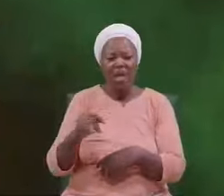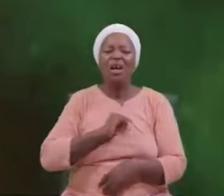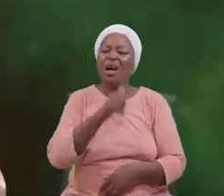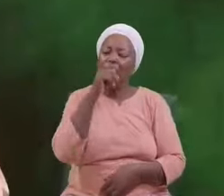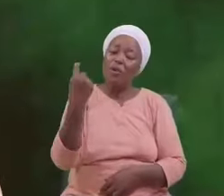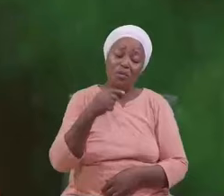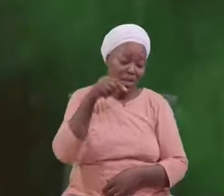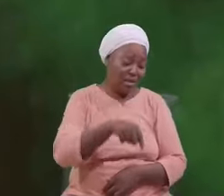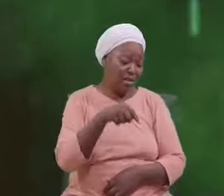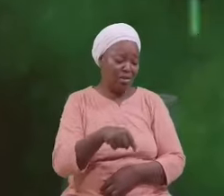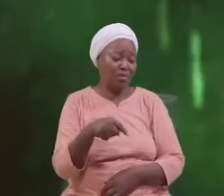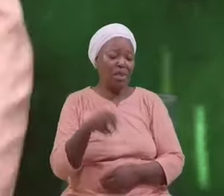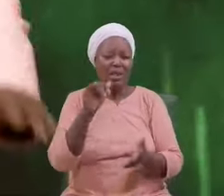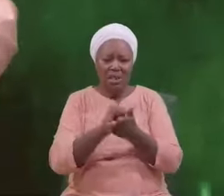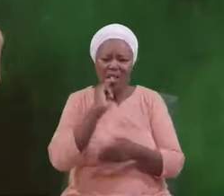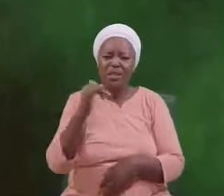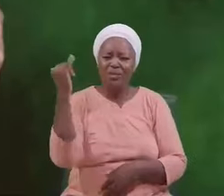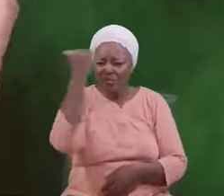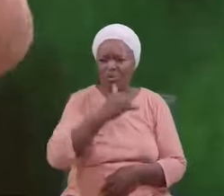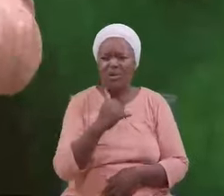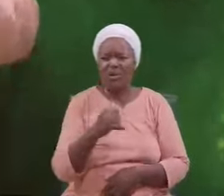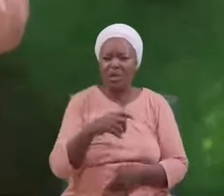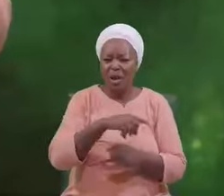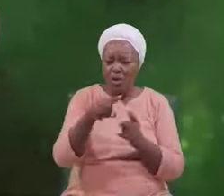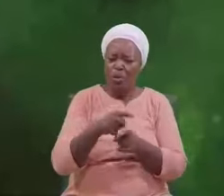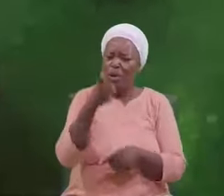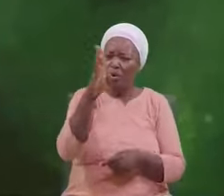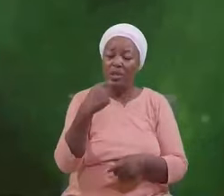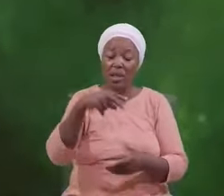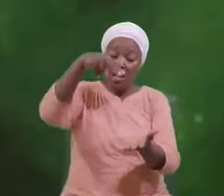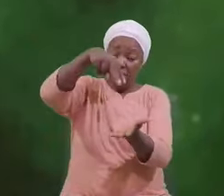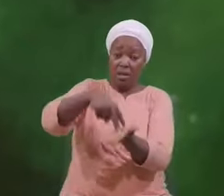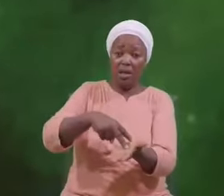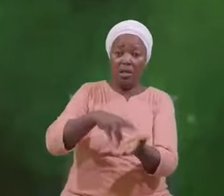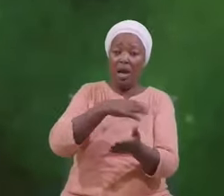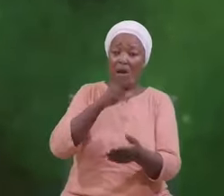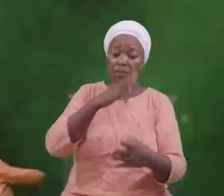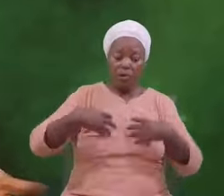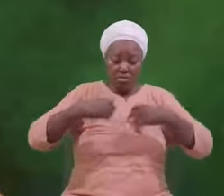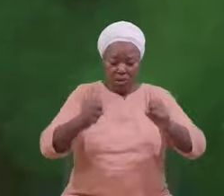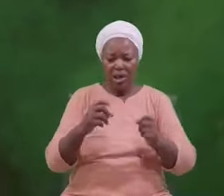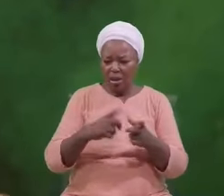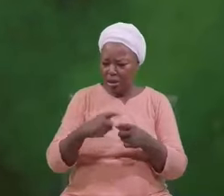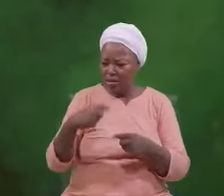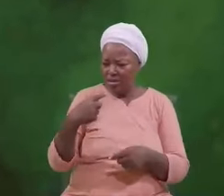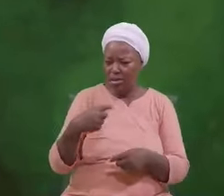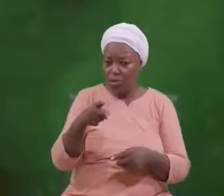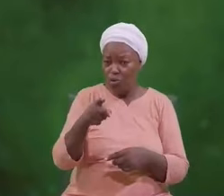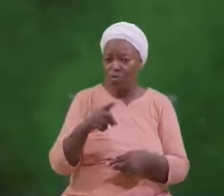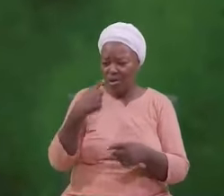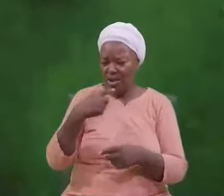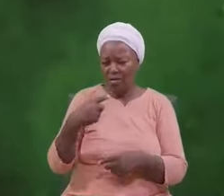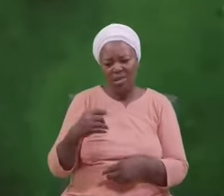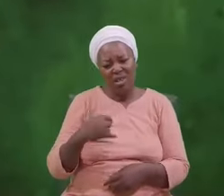folie. Lorsque Dieu dit « tiens-toi debout et sois guéri », tu dis que « je ne peux pas être